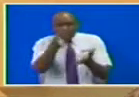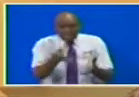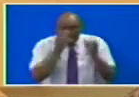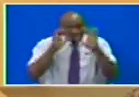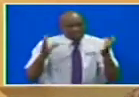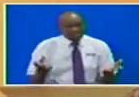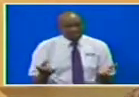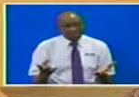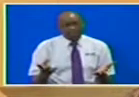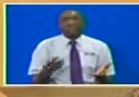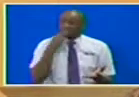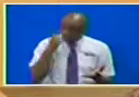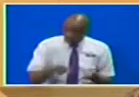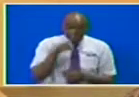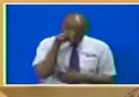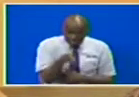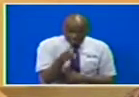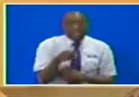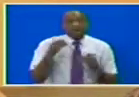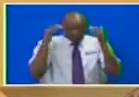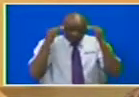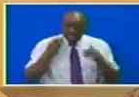kwa hilo. Amesema asasi hiyo ni muhimu kwa